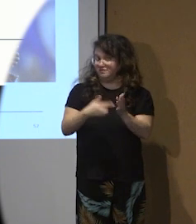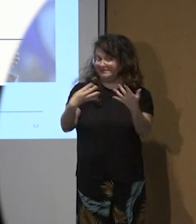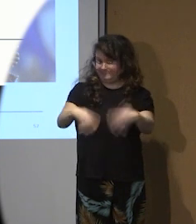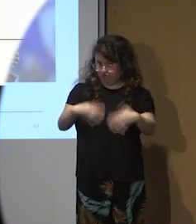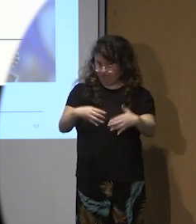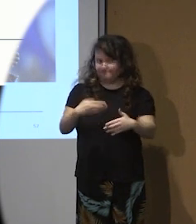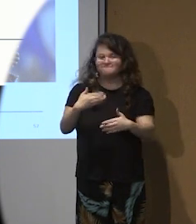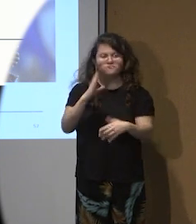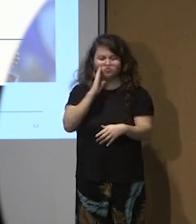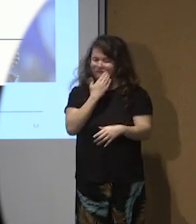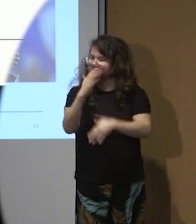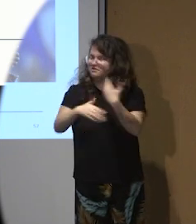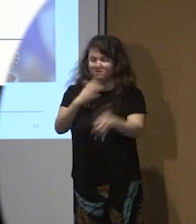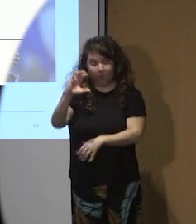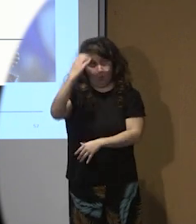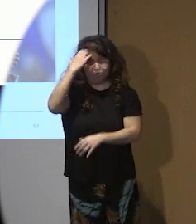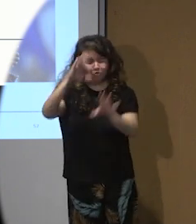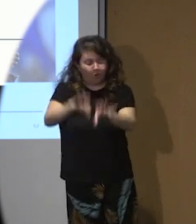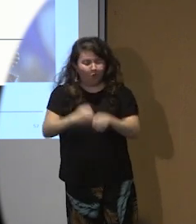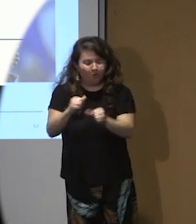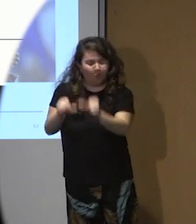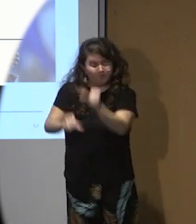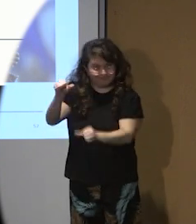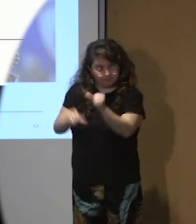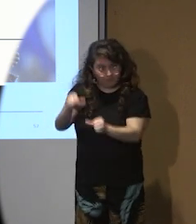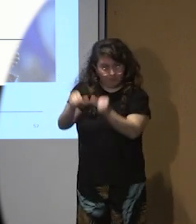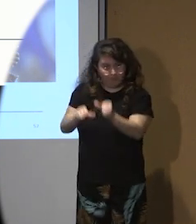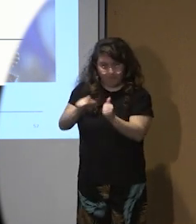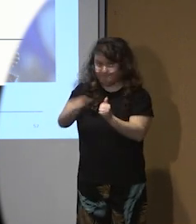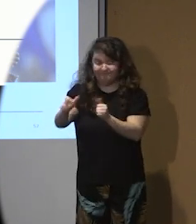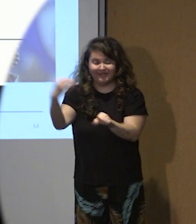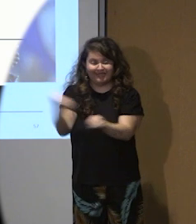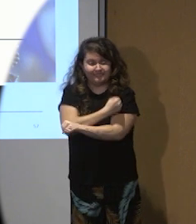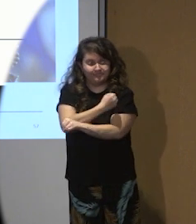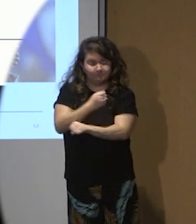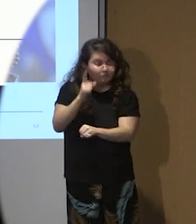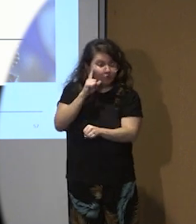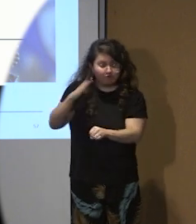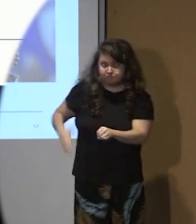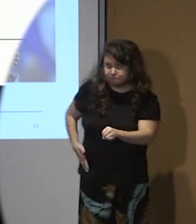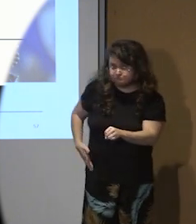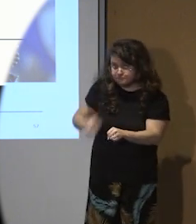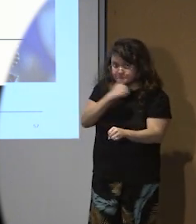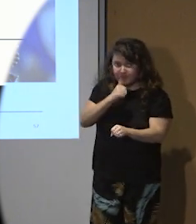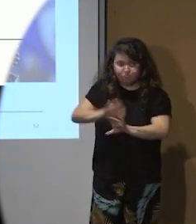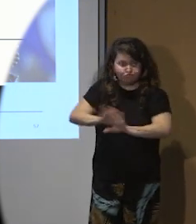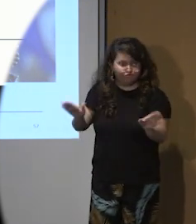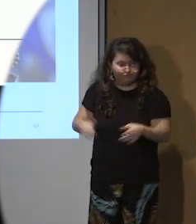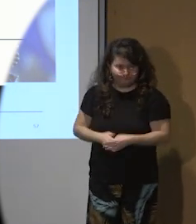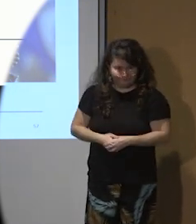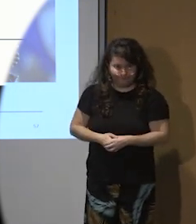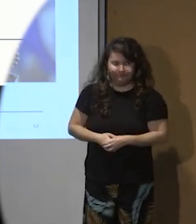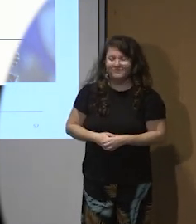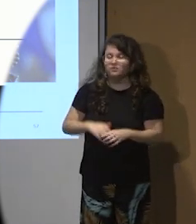août et victoire à Anvers en octobre de la même année. Plus de douleur. Le deuxième monsieur,